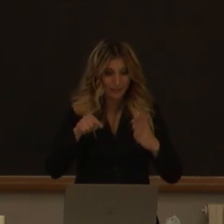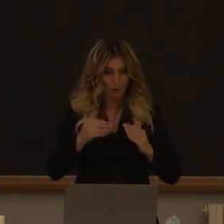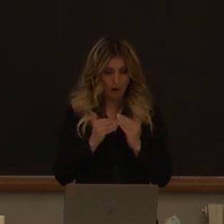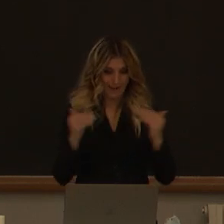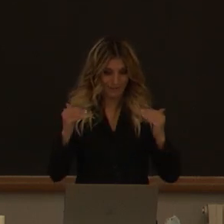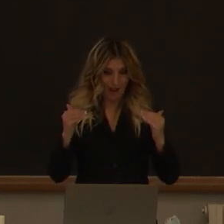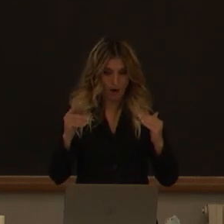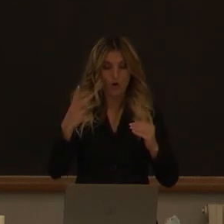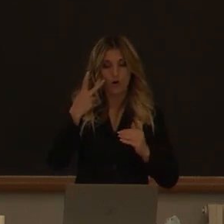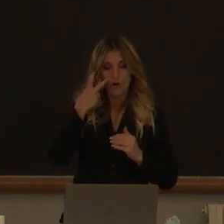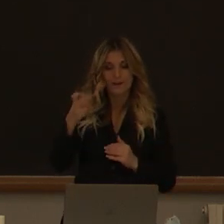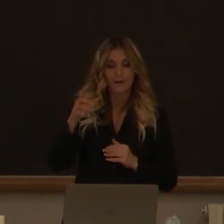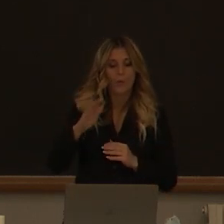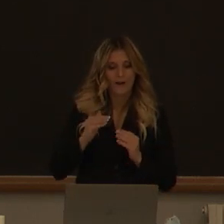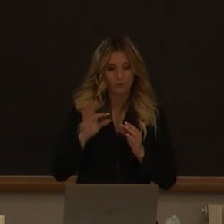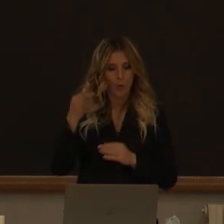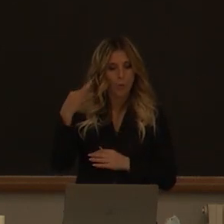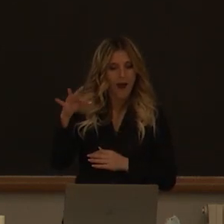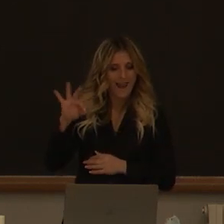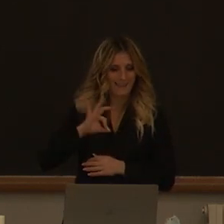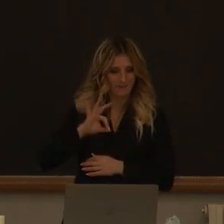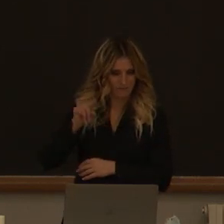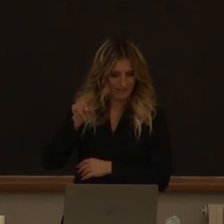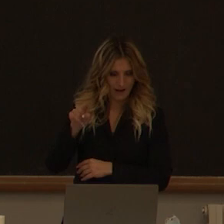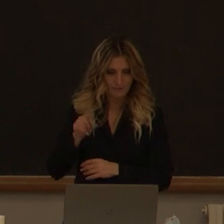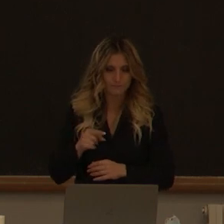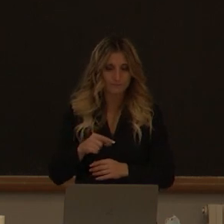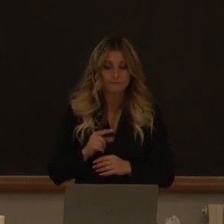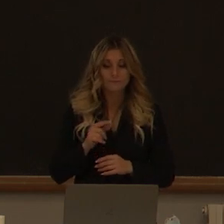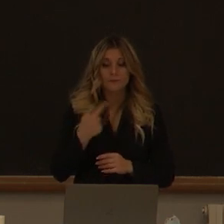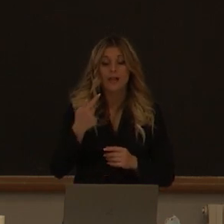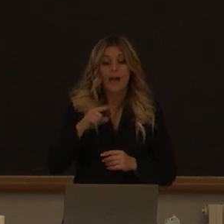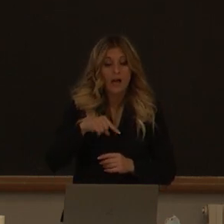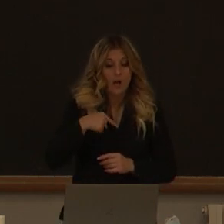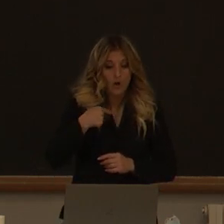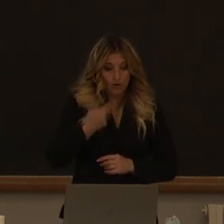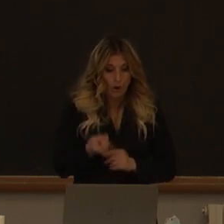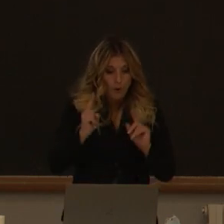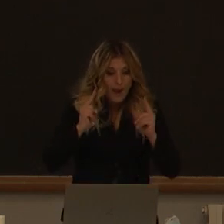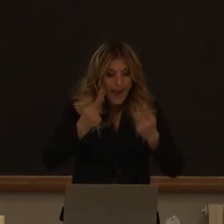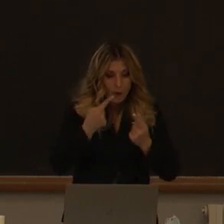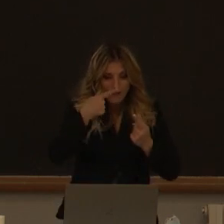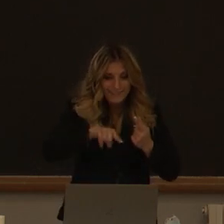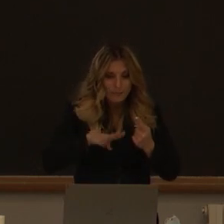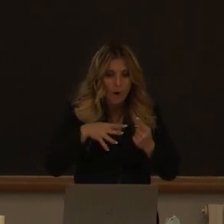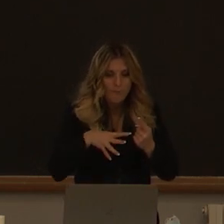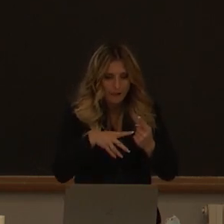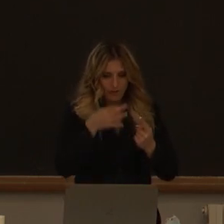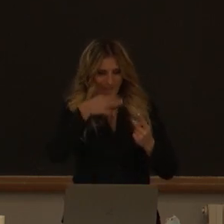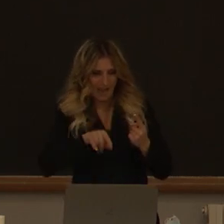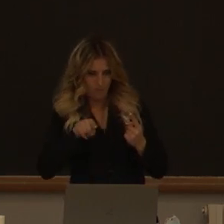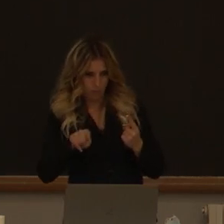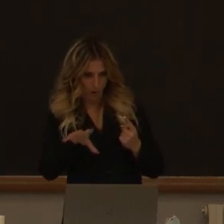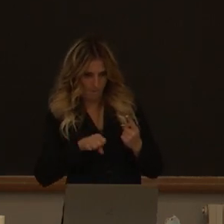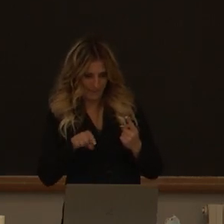quadro europeo delle qualifiche, soprattutto se è a seguito di una laurea di tipo magistrale, oppure